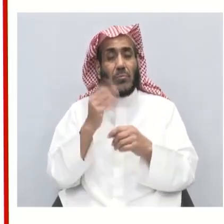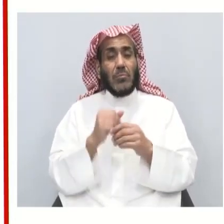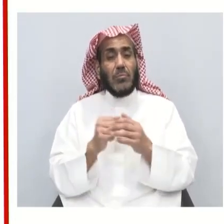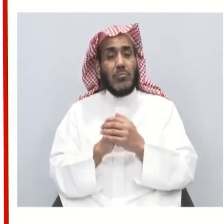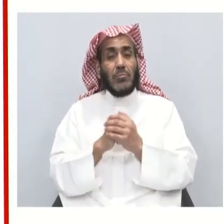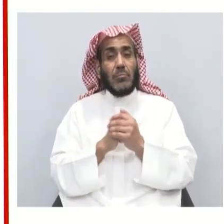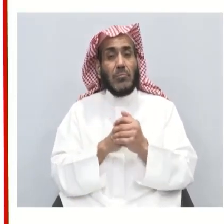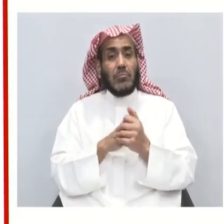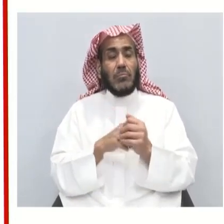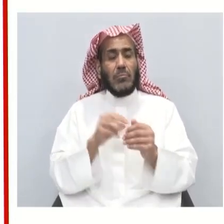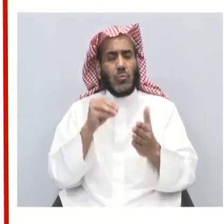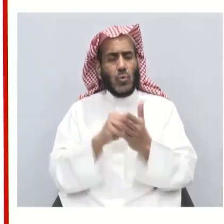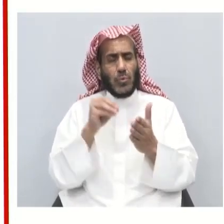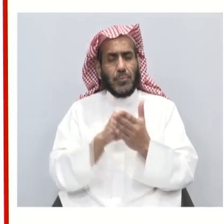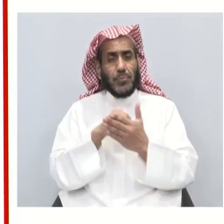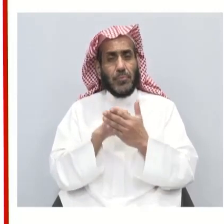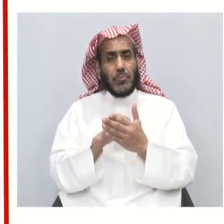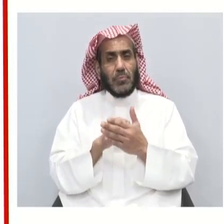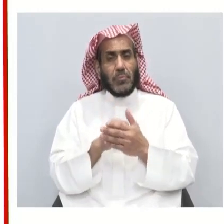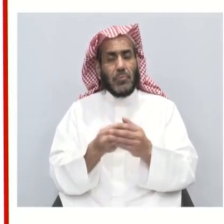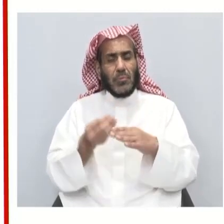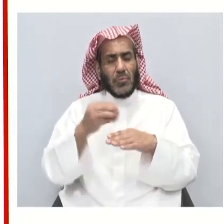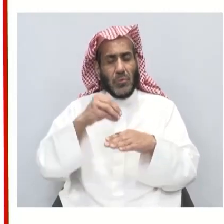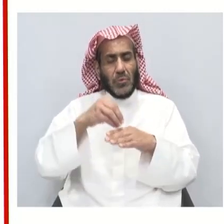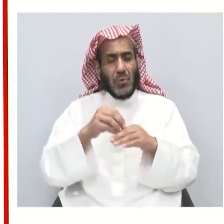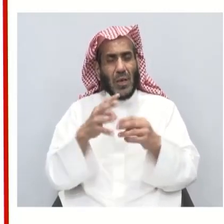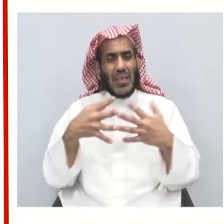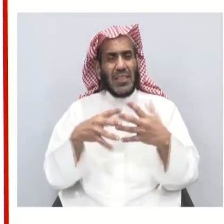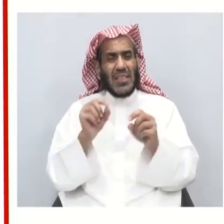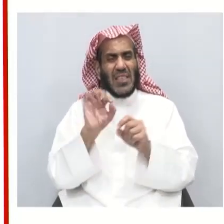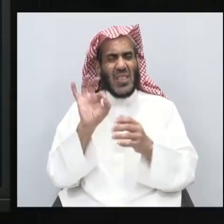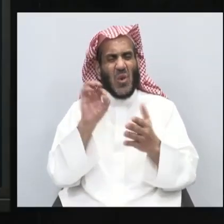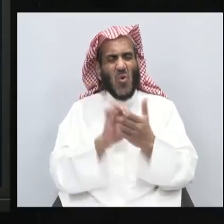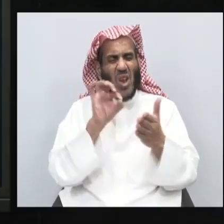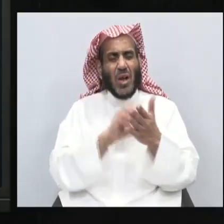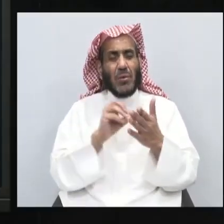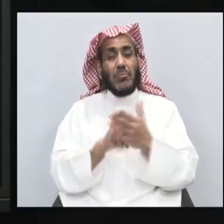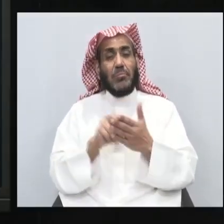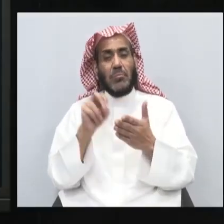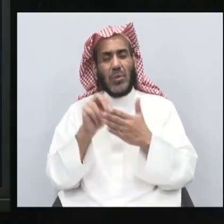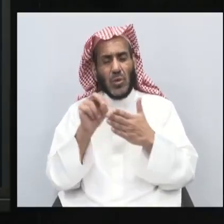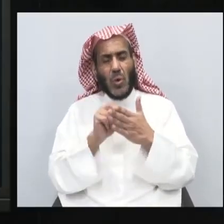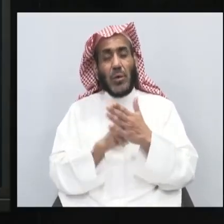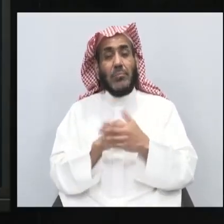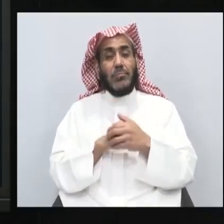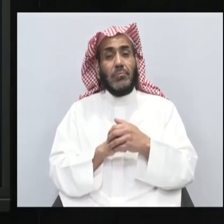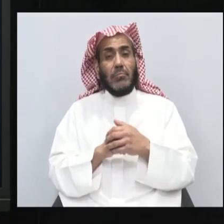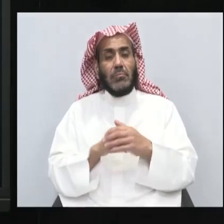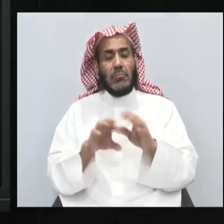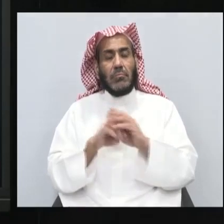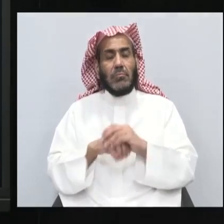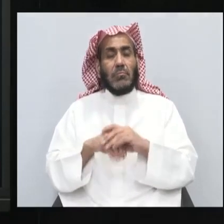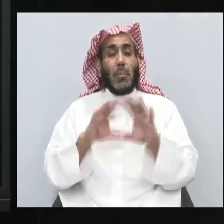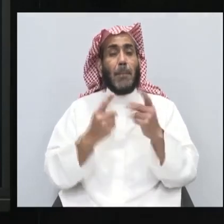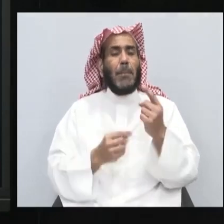أو يوجد له زوائد شوكية أو شوكية أو أشواك،